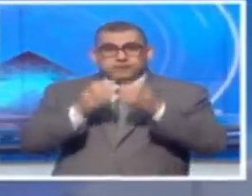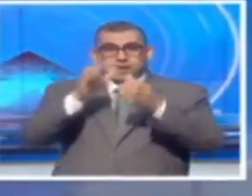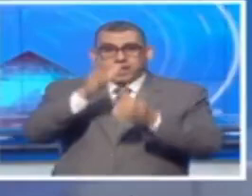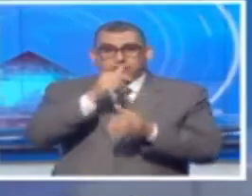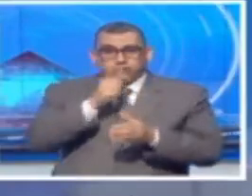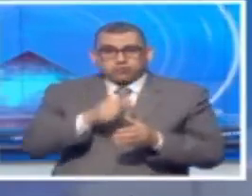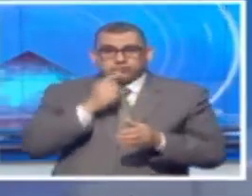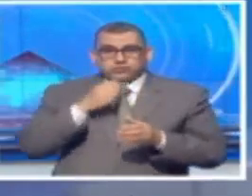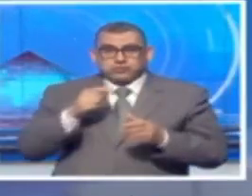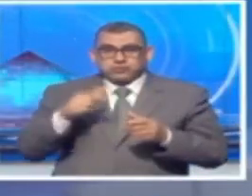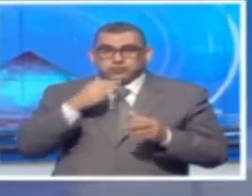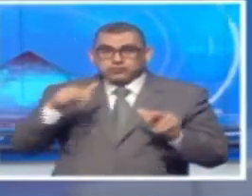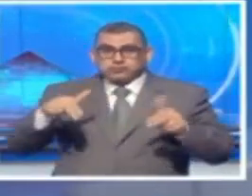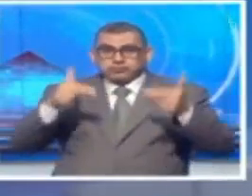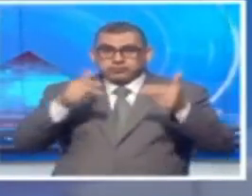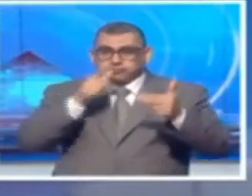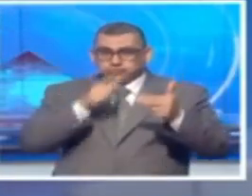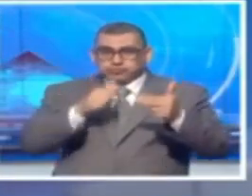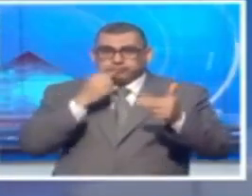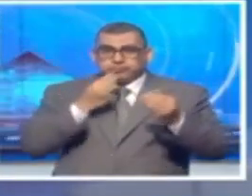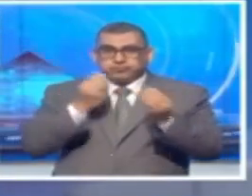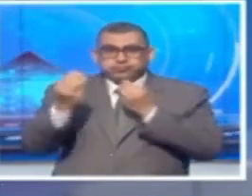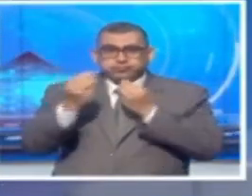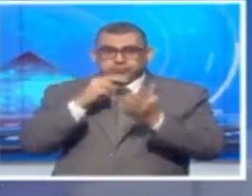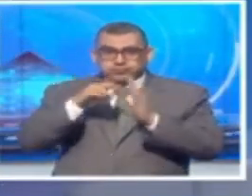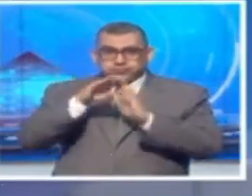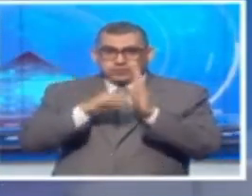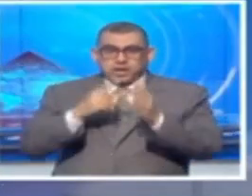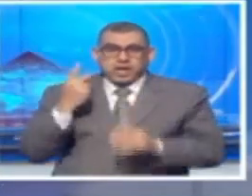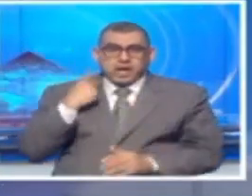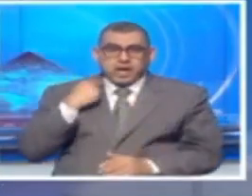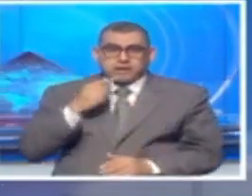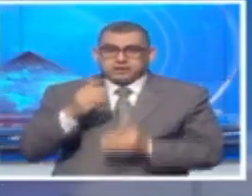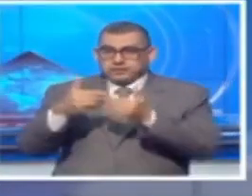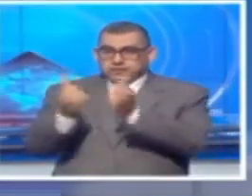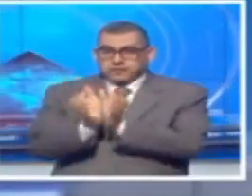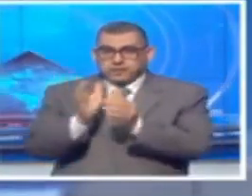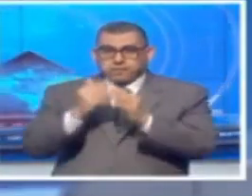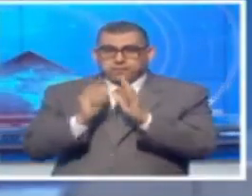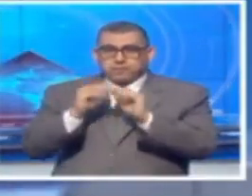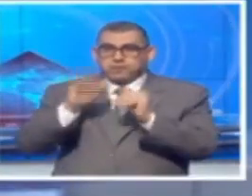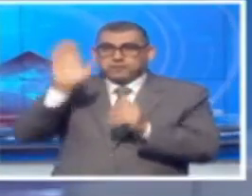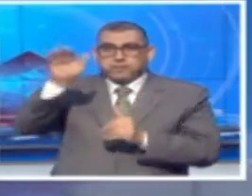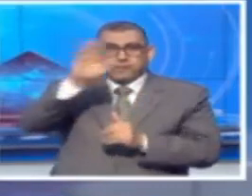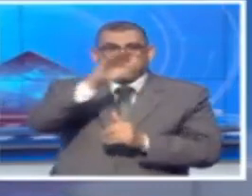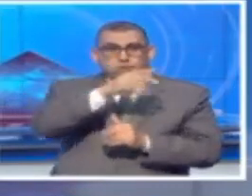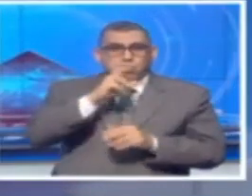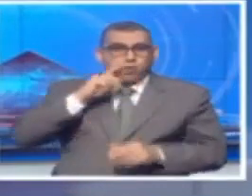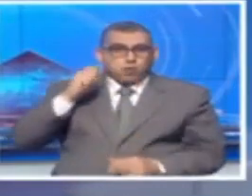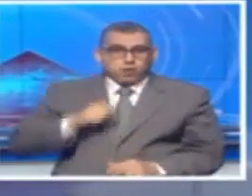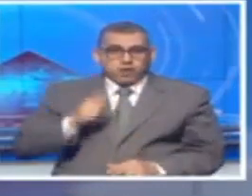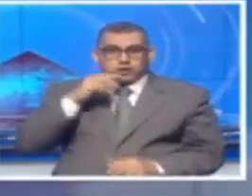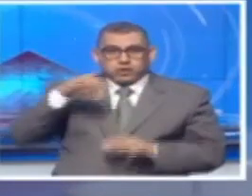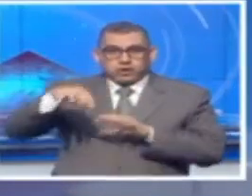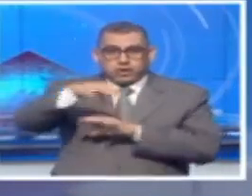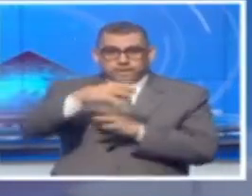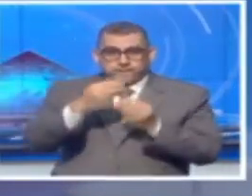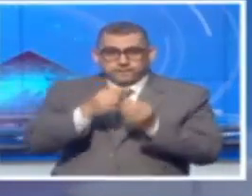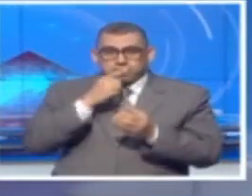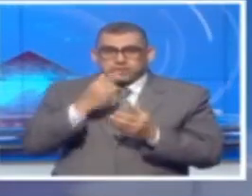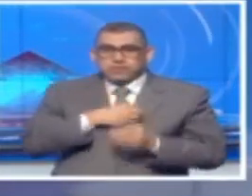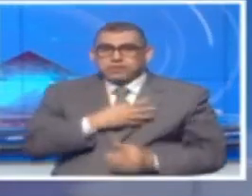عقد لقاء عبر الفيديو كونفرنس مع عدد من الجاليات المصرية في أوكرانيا والدول